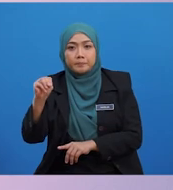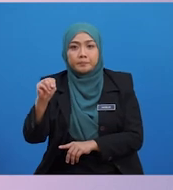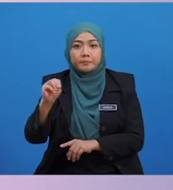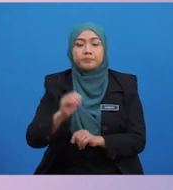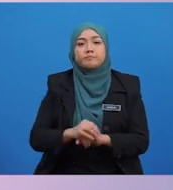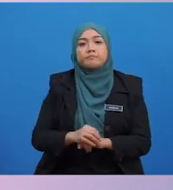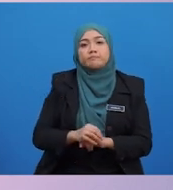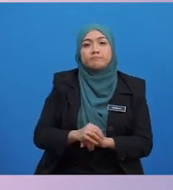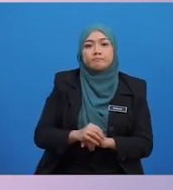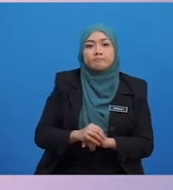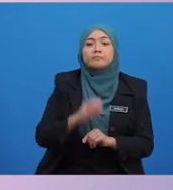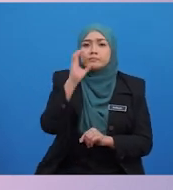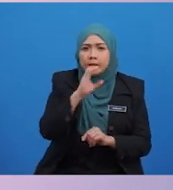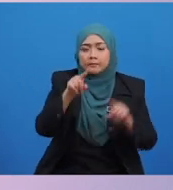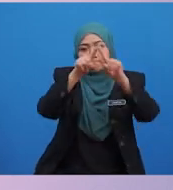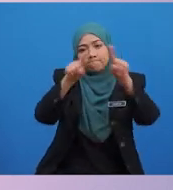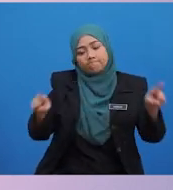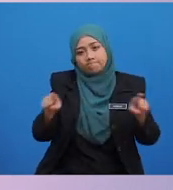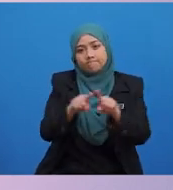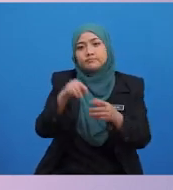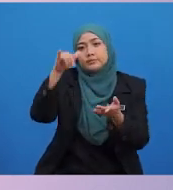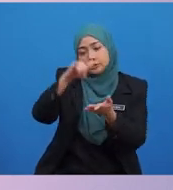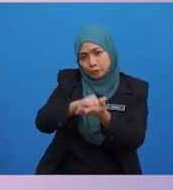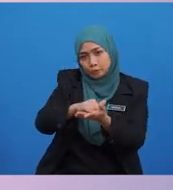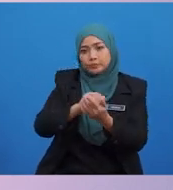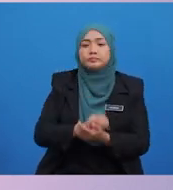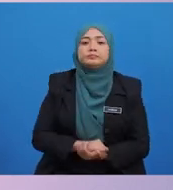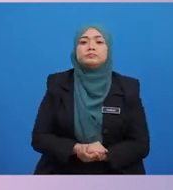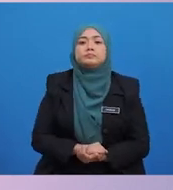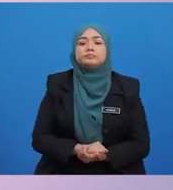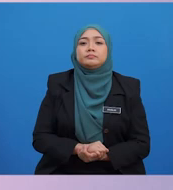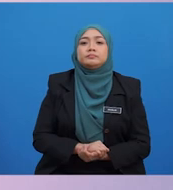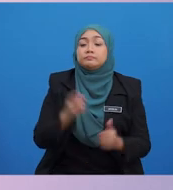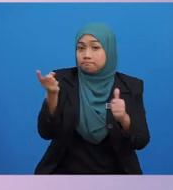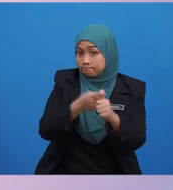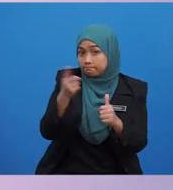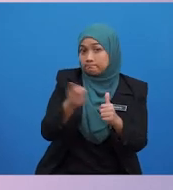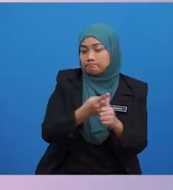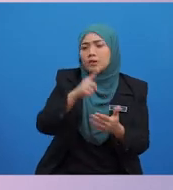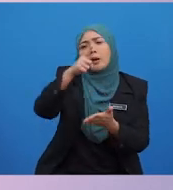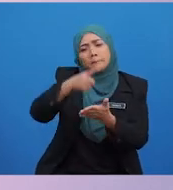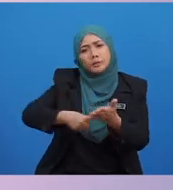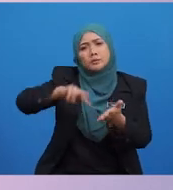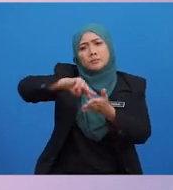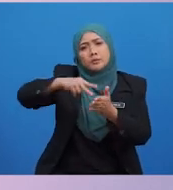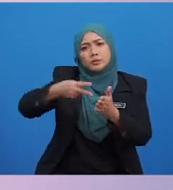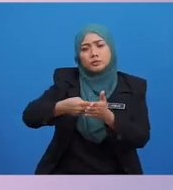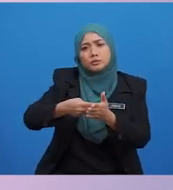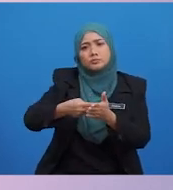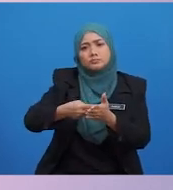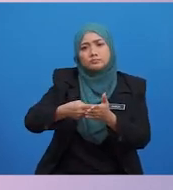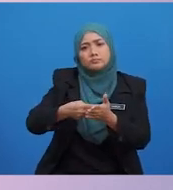selesaikan segitiga tersebut pertama sekali apakah yang dimaksudkan dengan